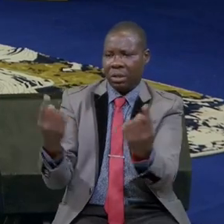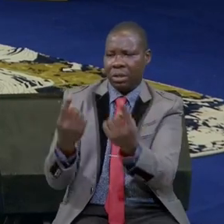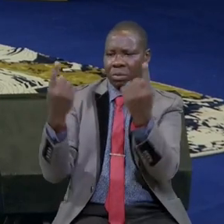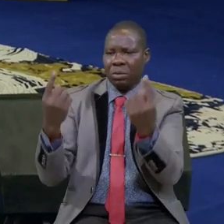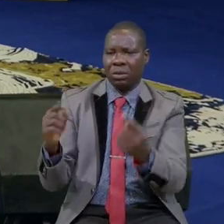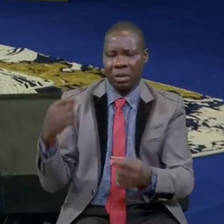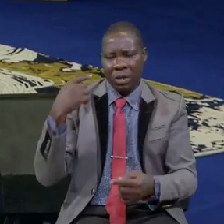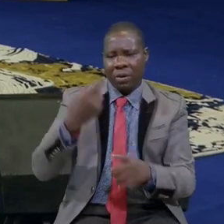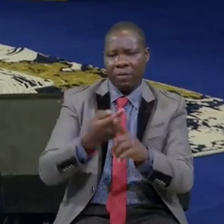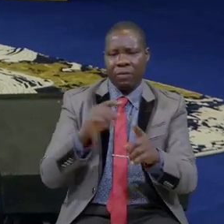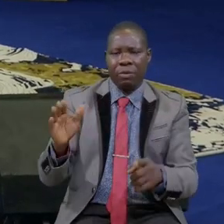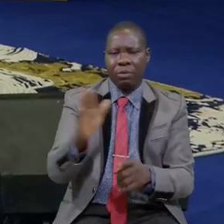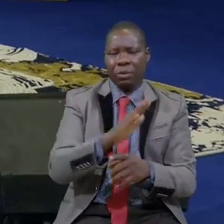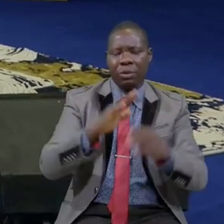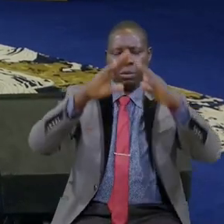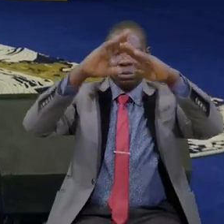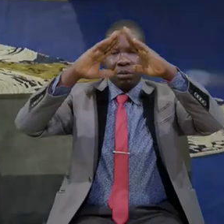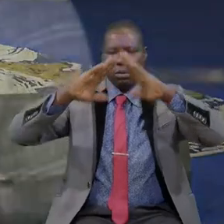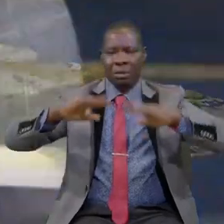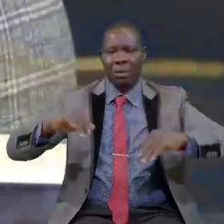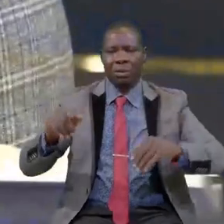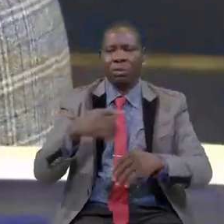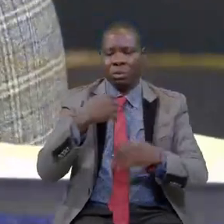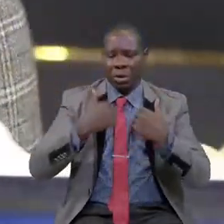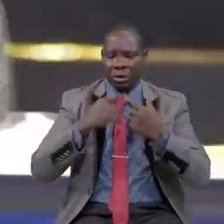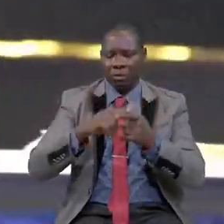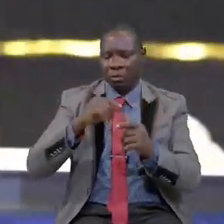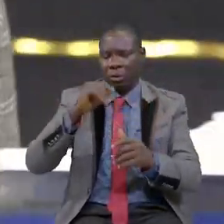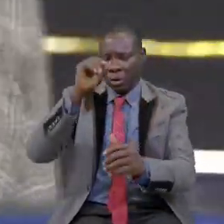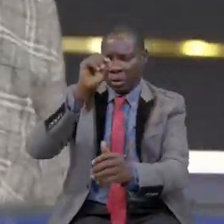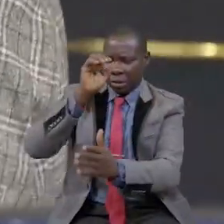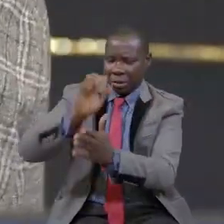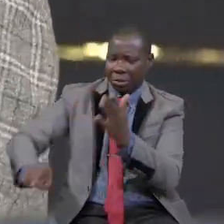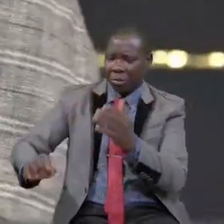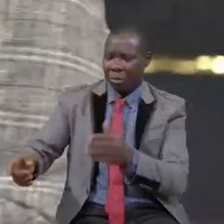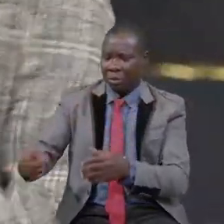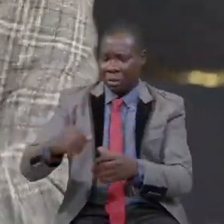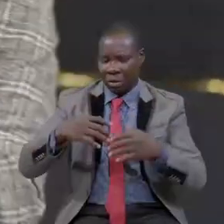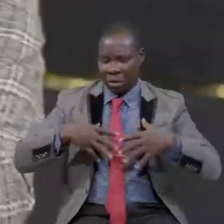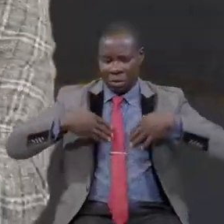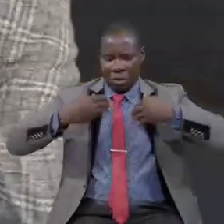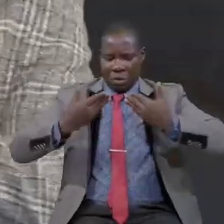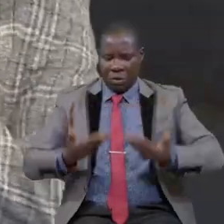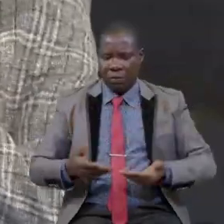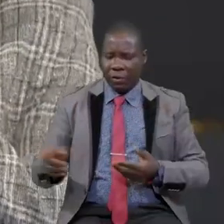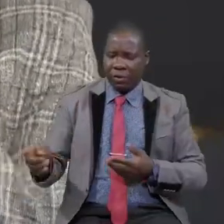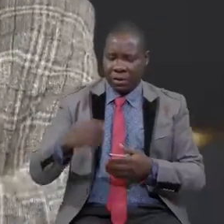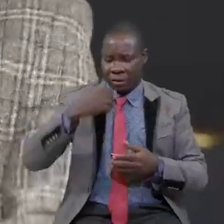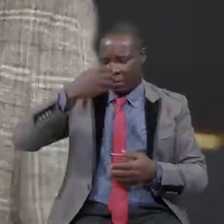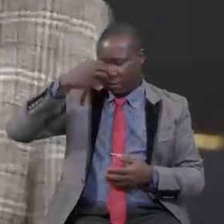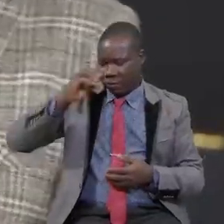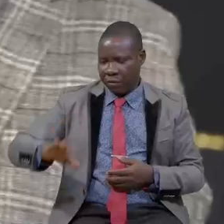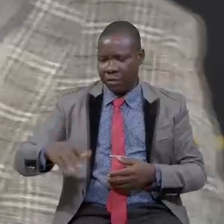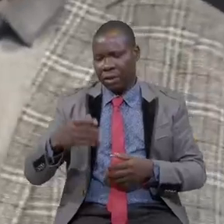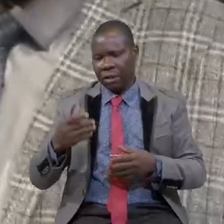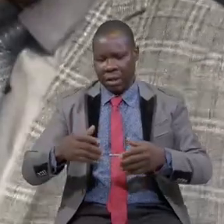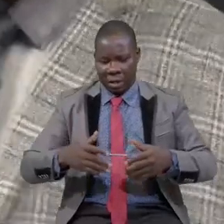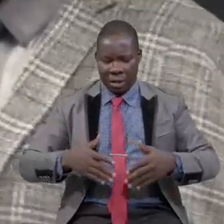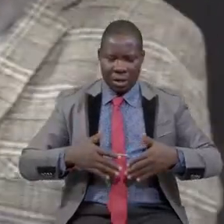tante, tu dois les éloigner. Tu dois les confesser, les abandonner. Et dis,